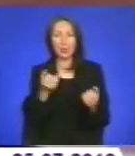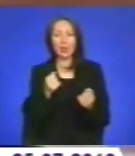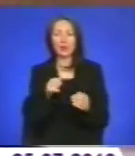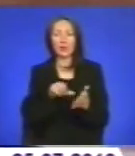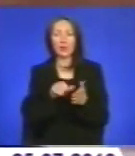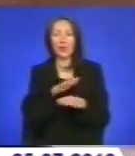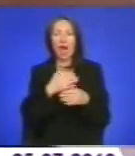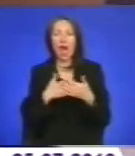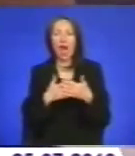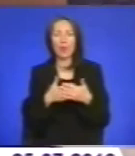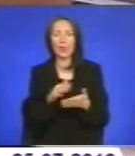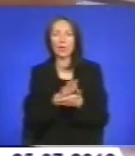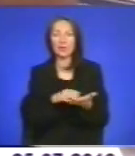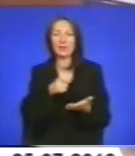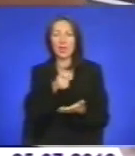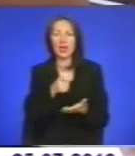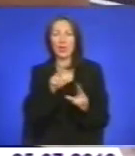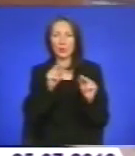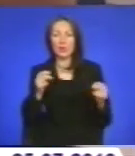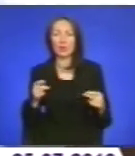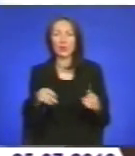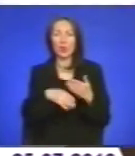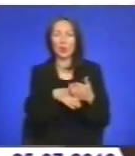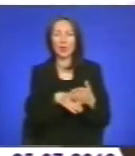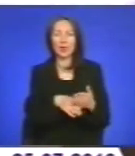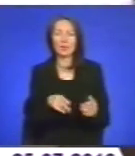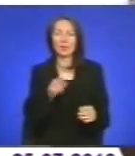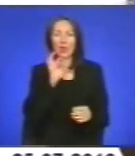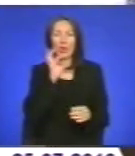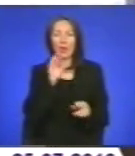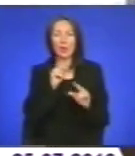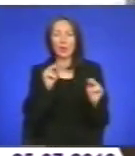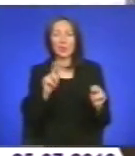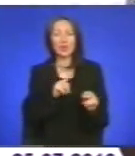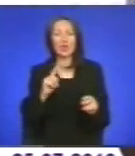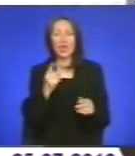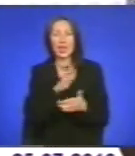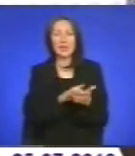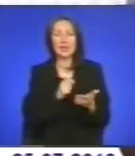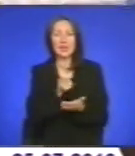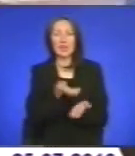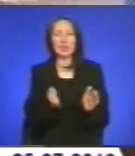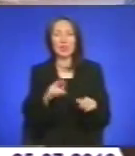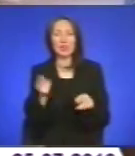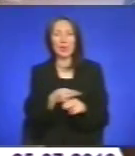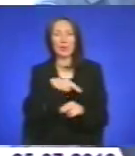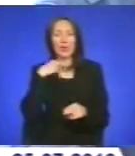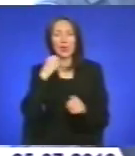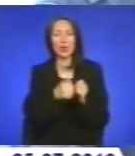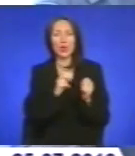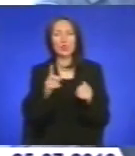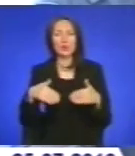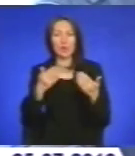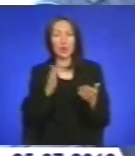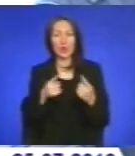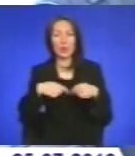пообіцяв допомогти людям. Віктор Миколаївич запевнив, що жодна із заяв не залишиться поза увагою. За кожним зверненням буде організовано перевірку і прийнято